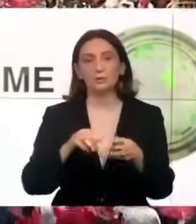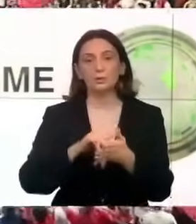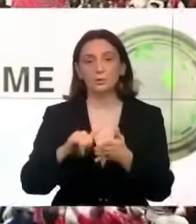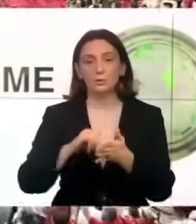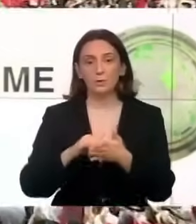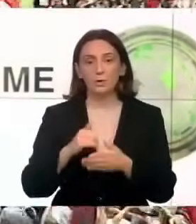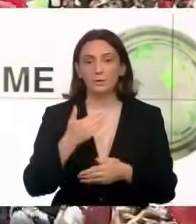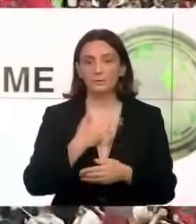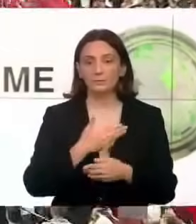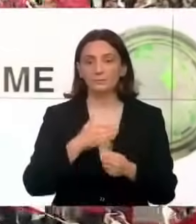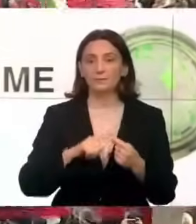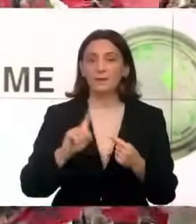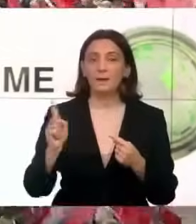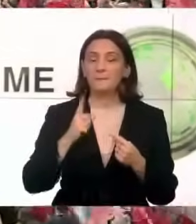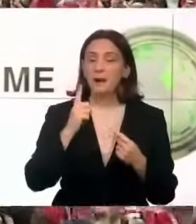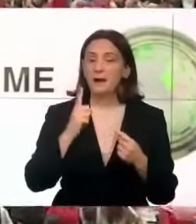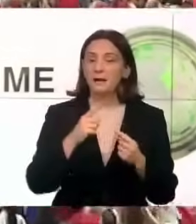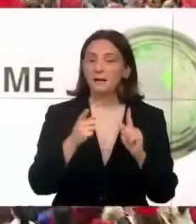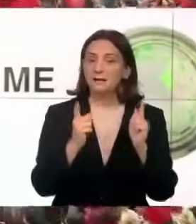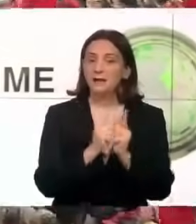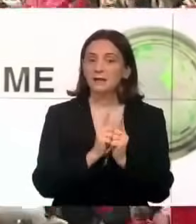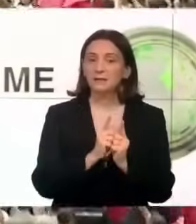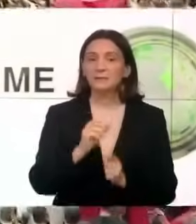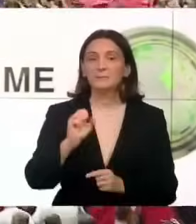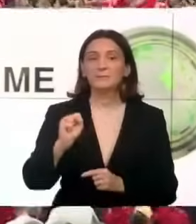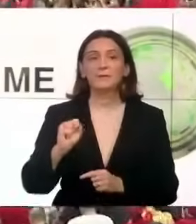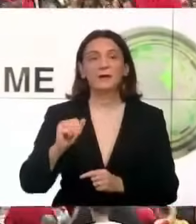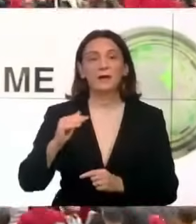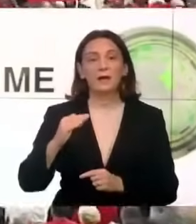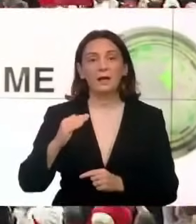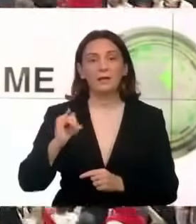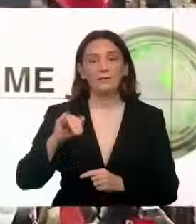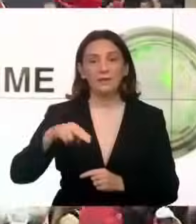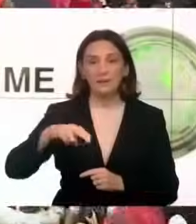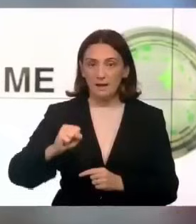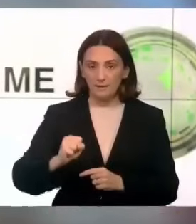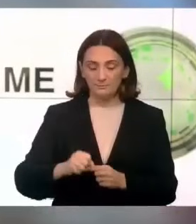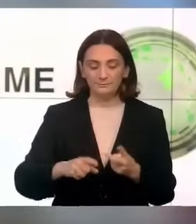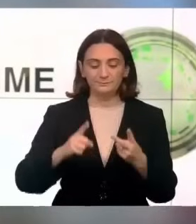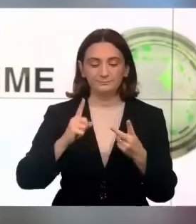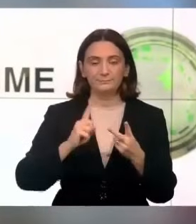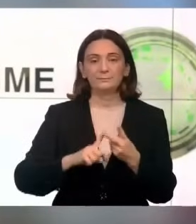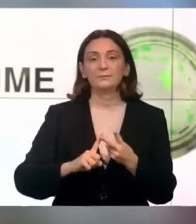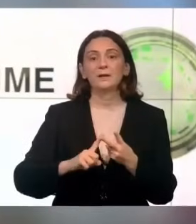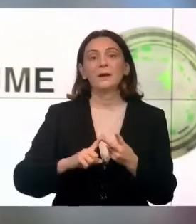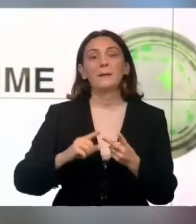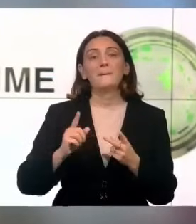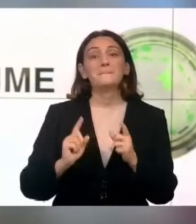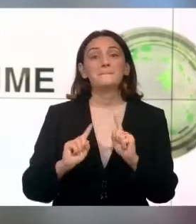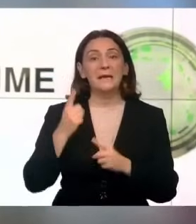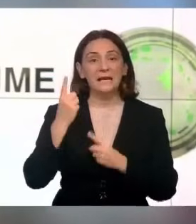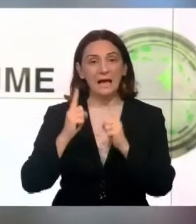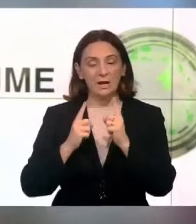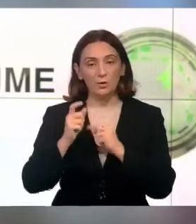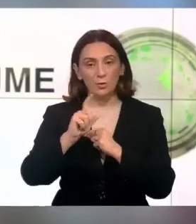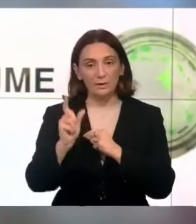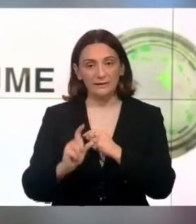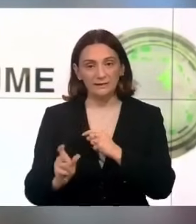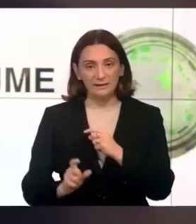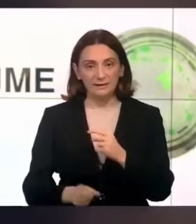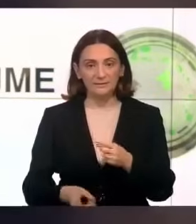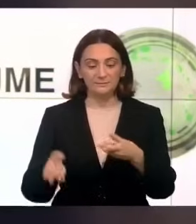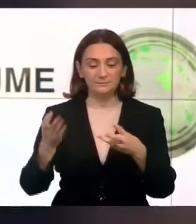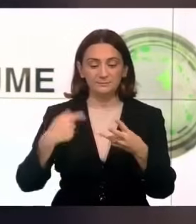Pas Athinës dhe Milanos, kryeministri Rama do të avijoj turin e takimeve me diasporën në New York, ku në ekranet gjigande të Times